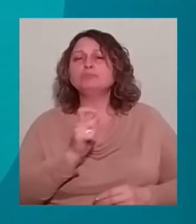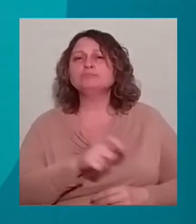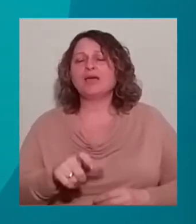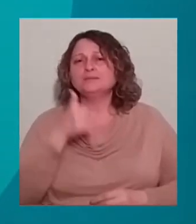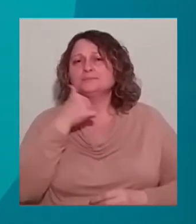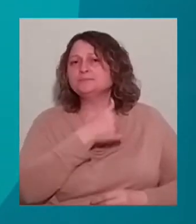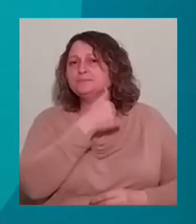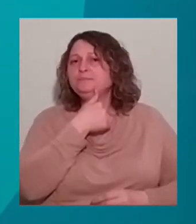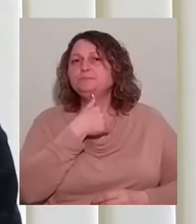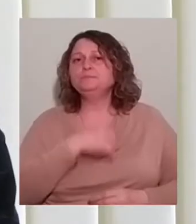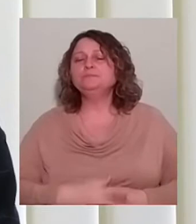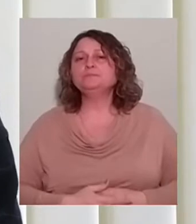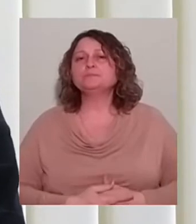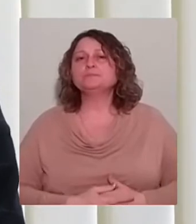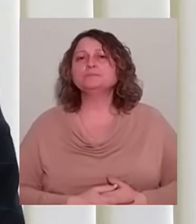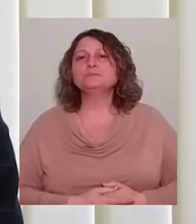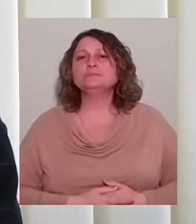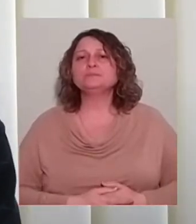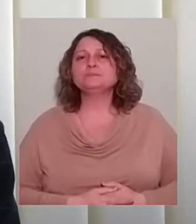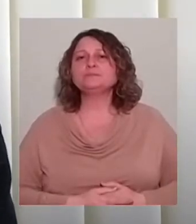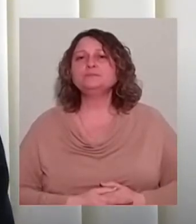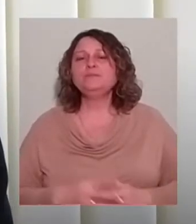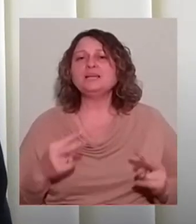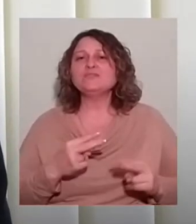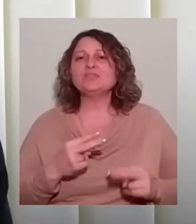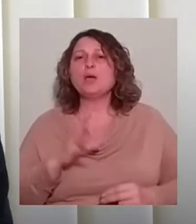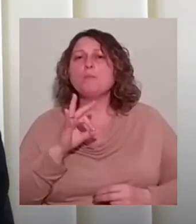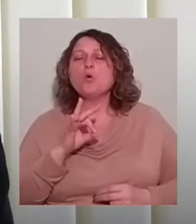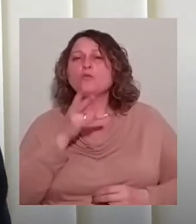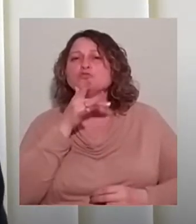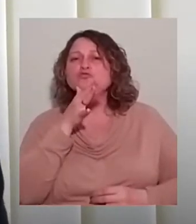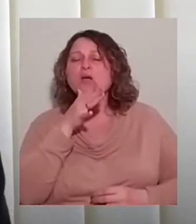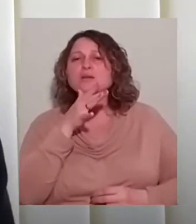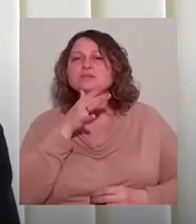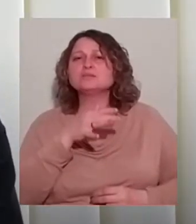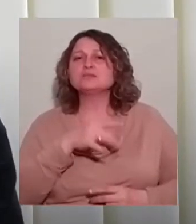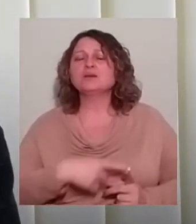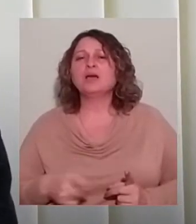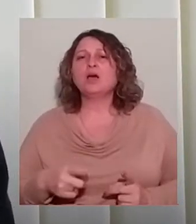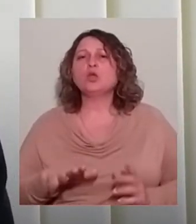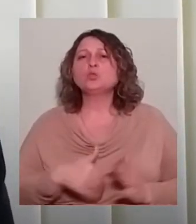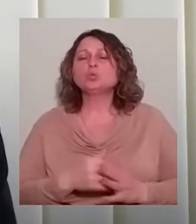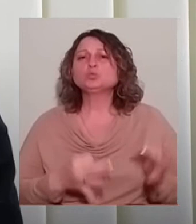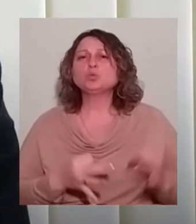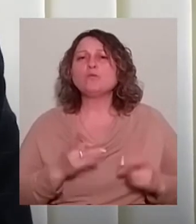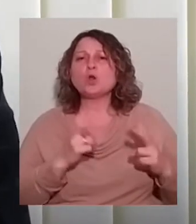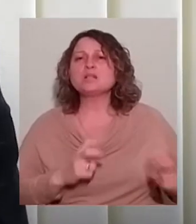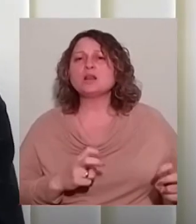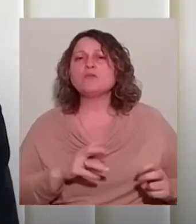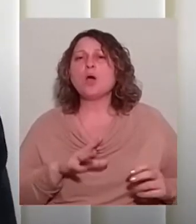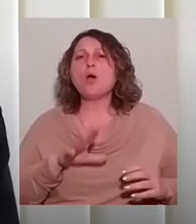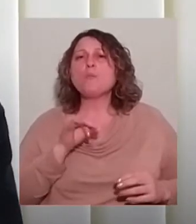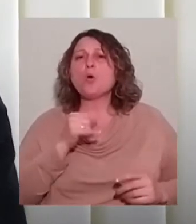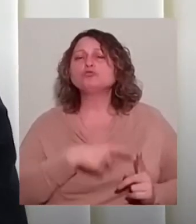не повідомляють. Свідки під час проведення досудового розслідування, також під час розгляду справи в